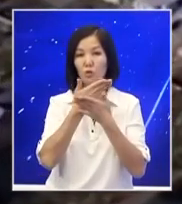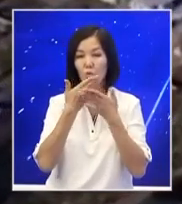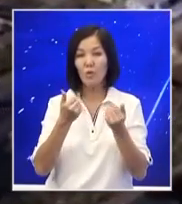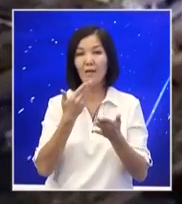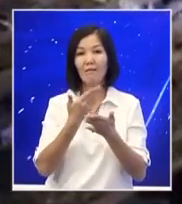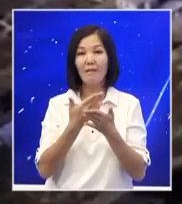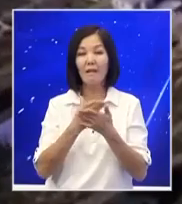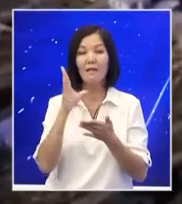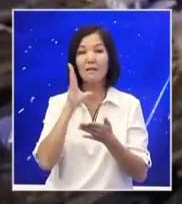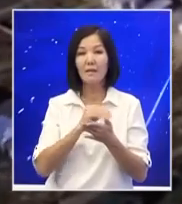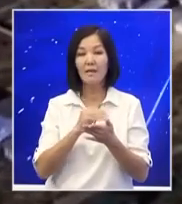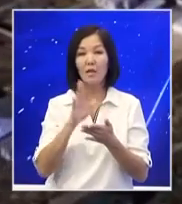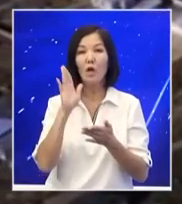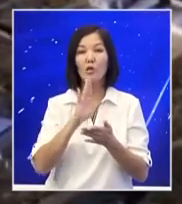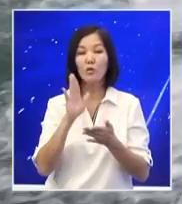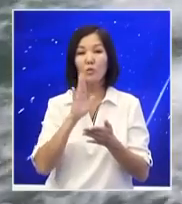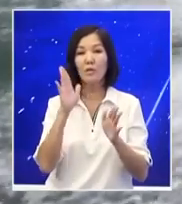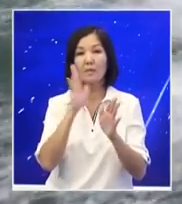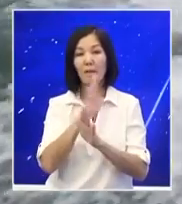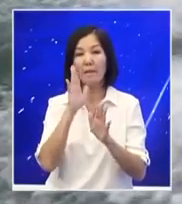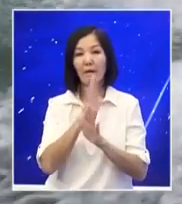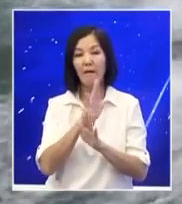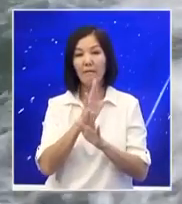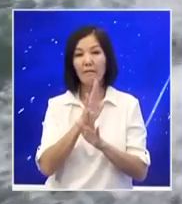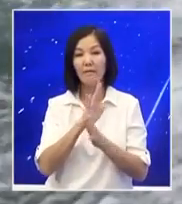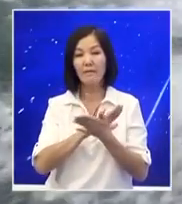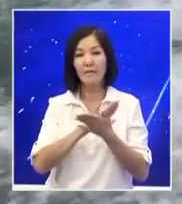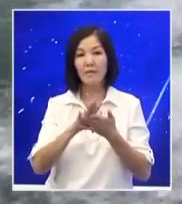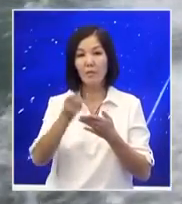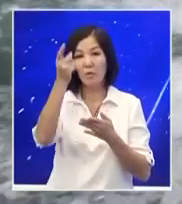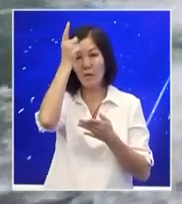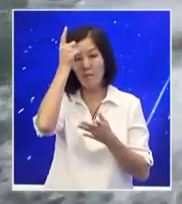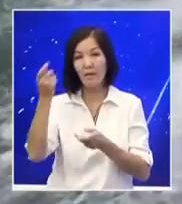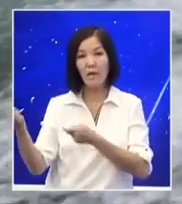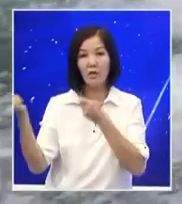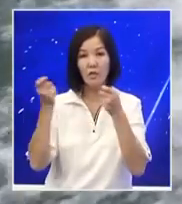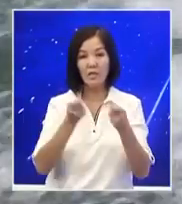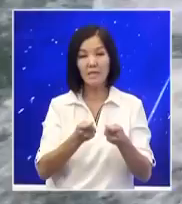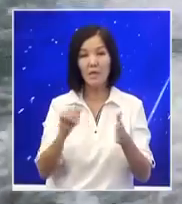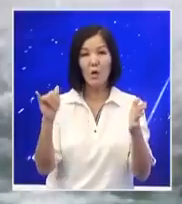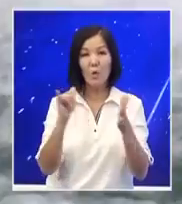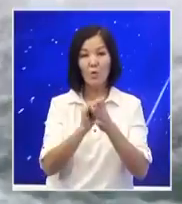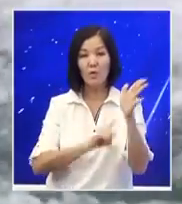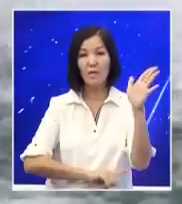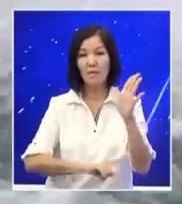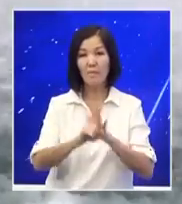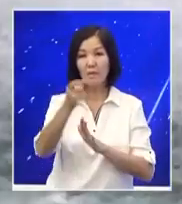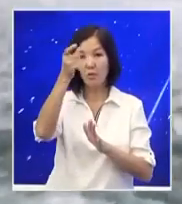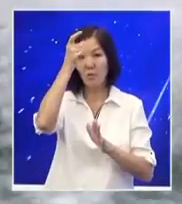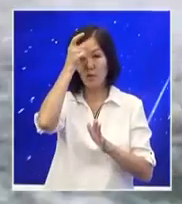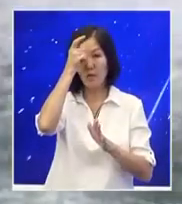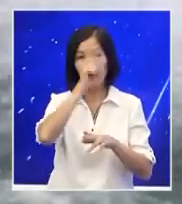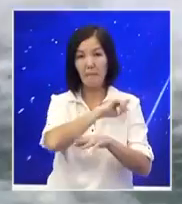сырне зауытына ағын суларды биологиялық тазалау қондырғысы Германиядан жеткізілді. Оны орнатып, іске қосқан Түркияның